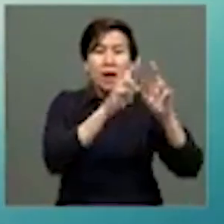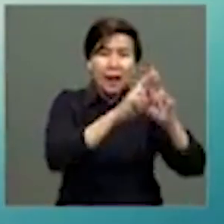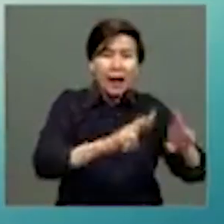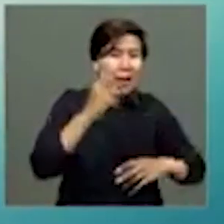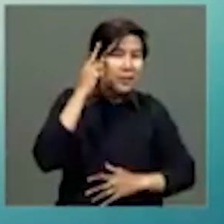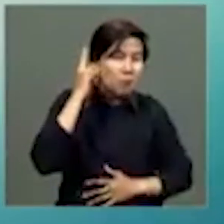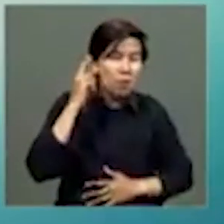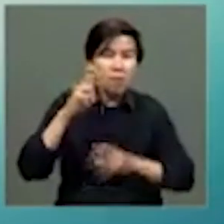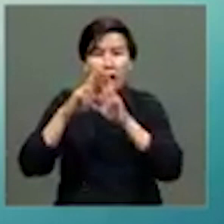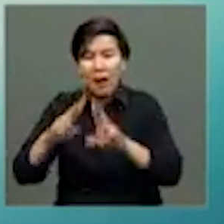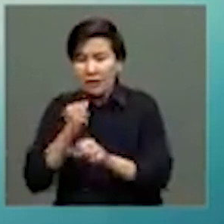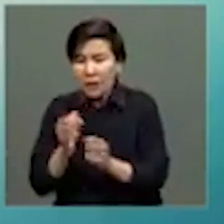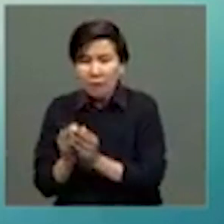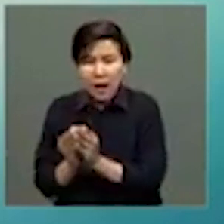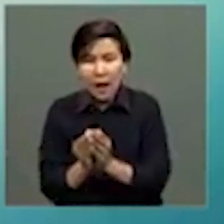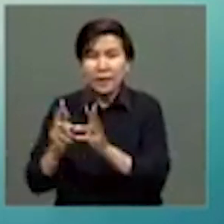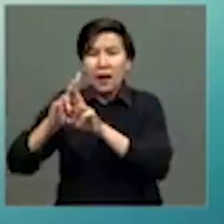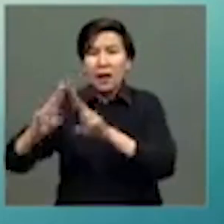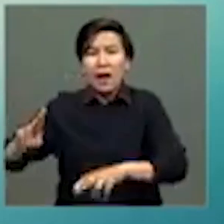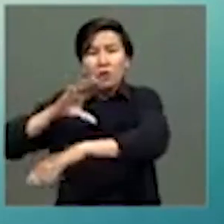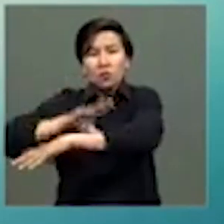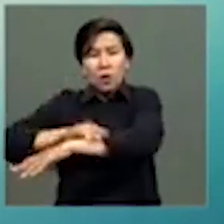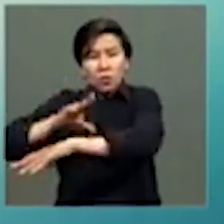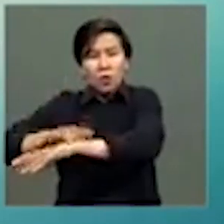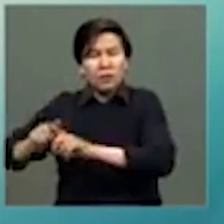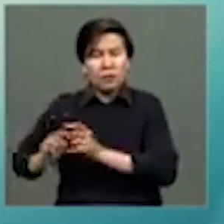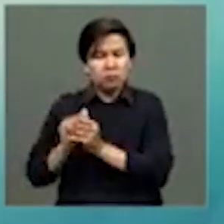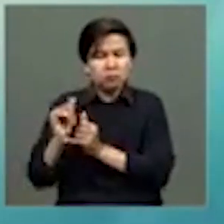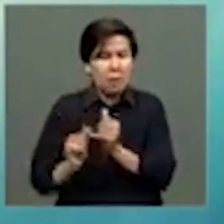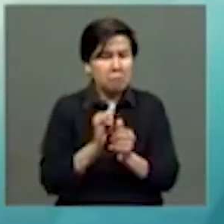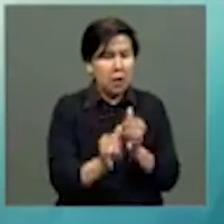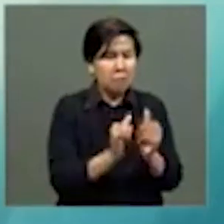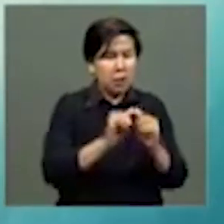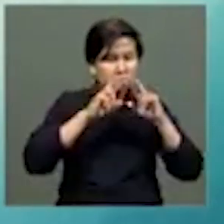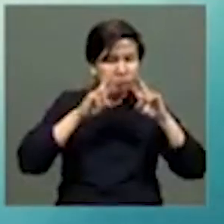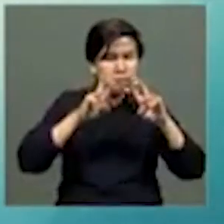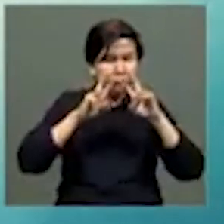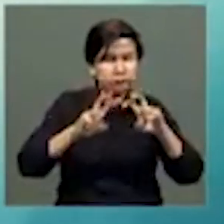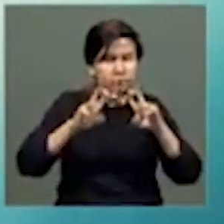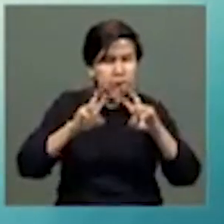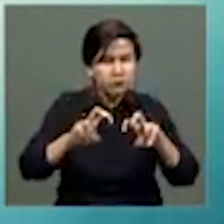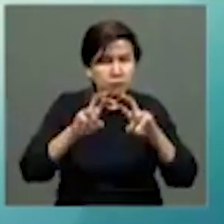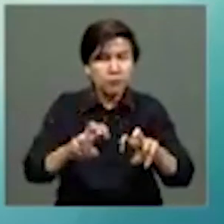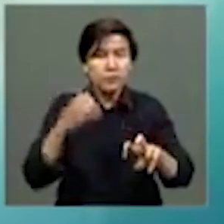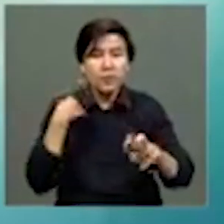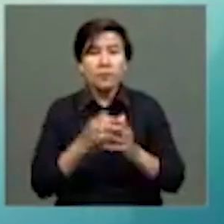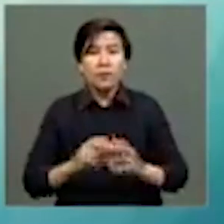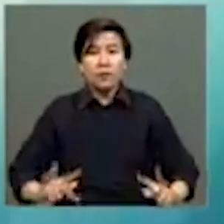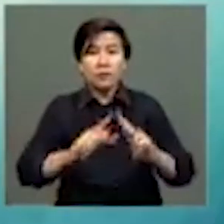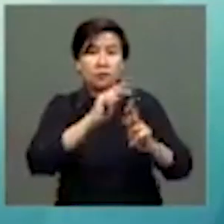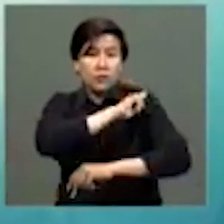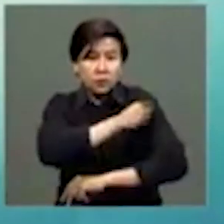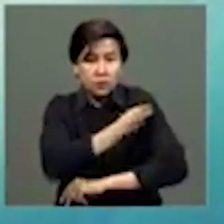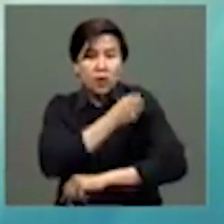มสถานนวดแผนไทยอย่างนี้เป็นต้นนะคะทีมงานที่ลงพื้นที่ทั้งสาธารณสุขกระทรวงแรงงาน